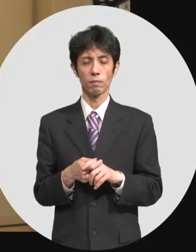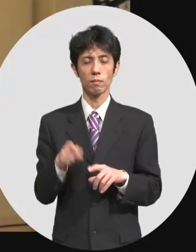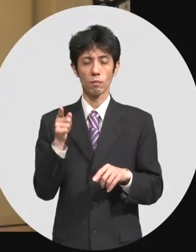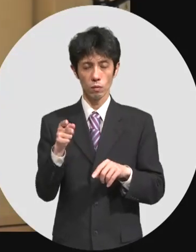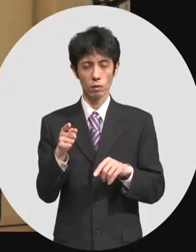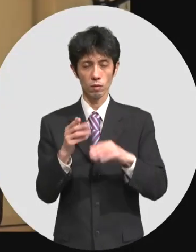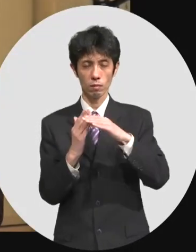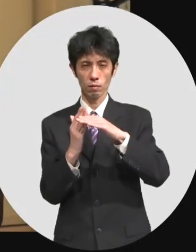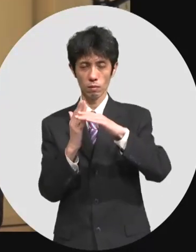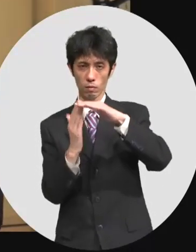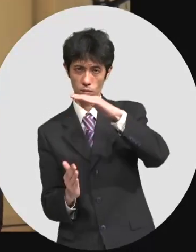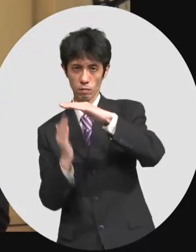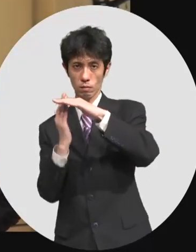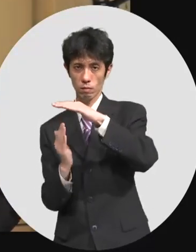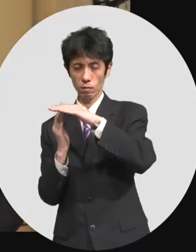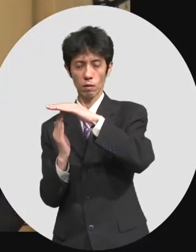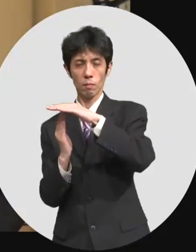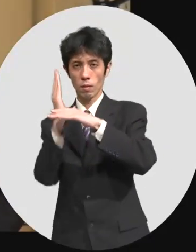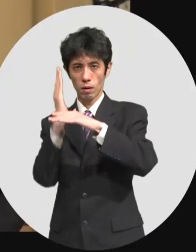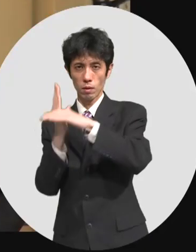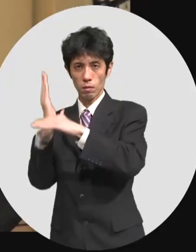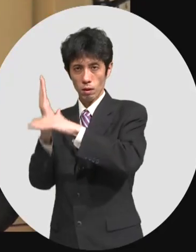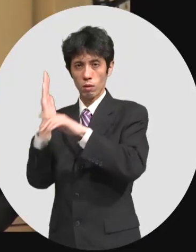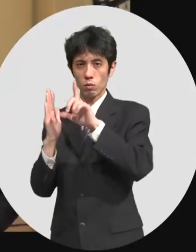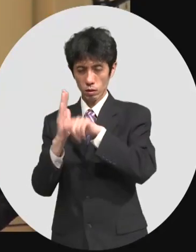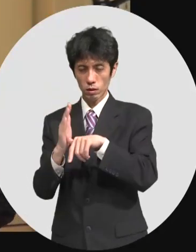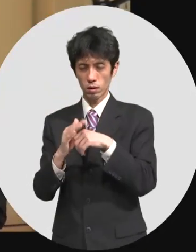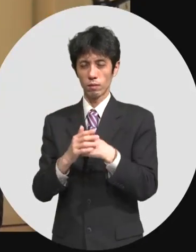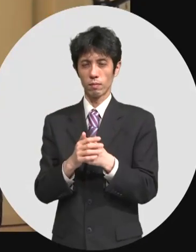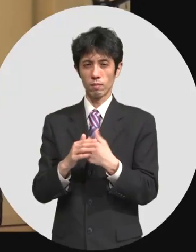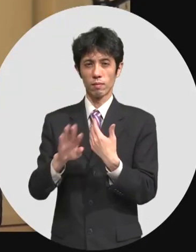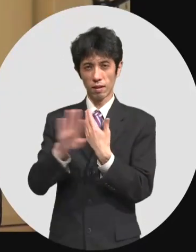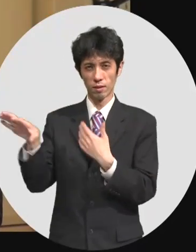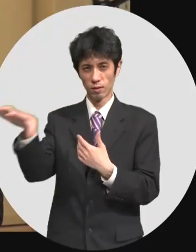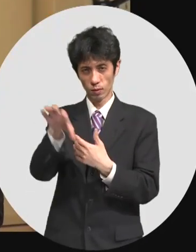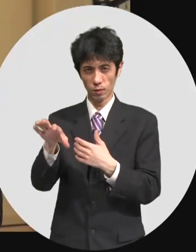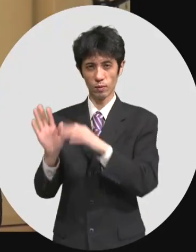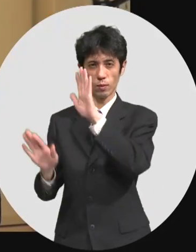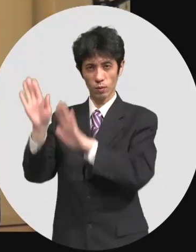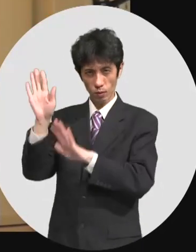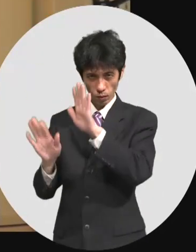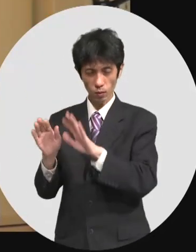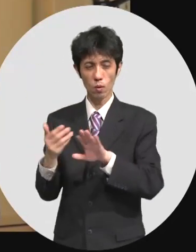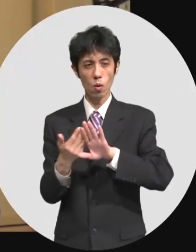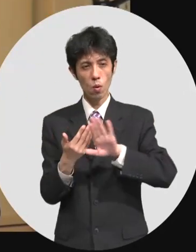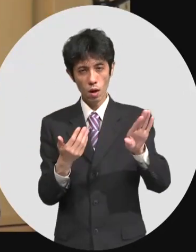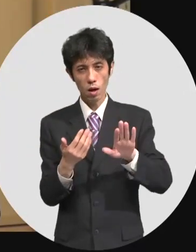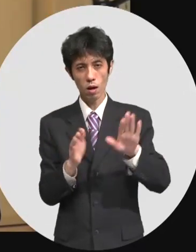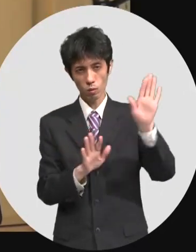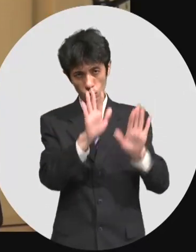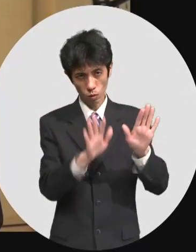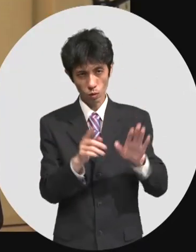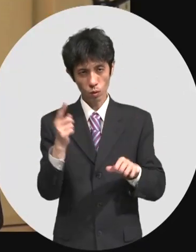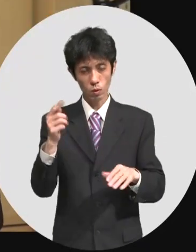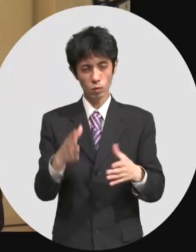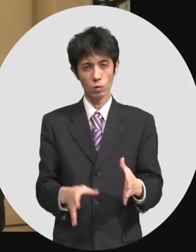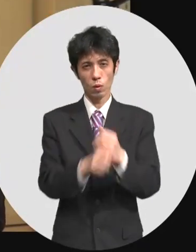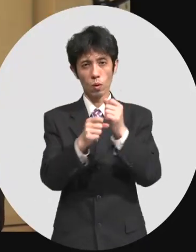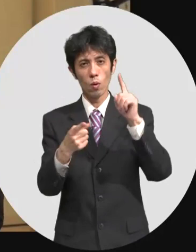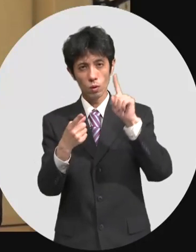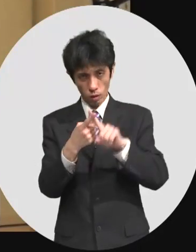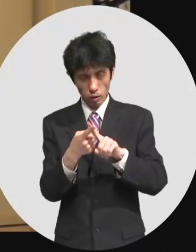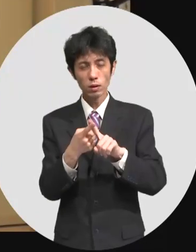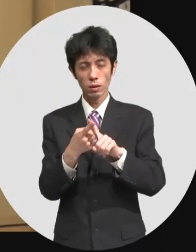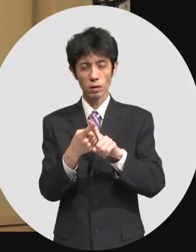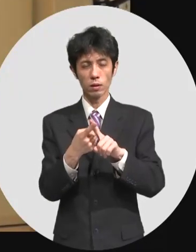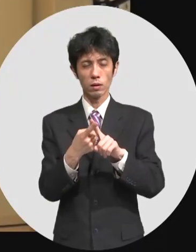に他県の状況とかいろんな状況を総合的に勘案いたしまして、行動